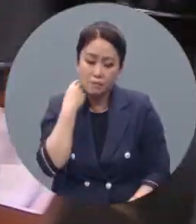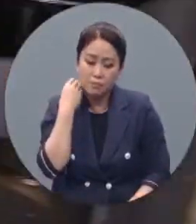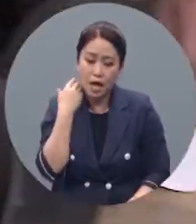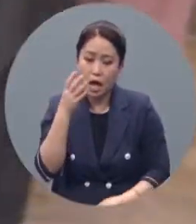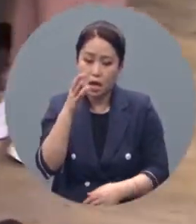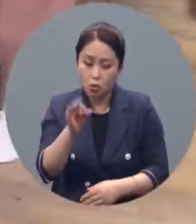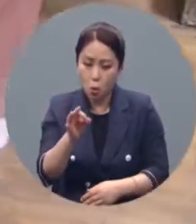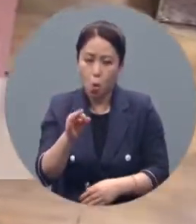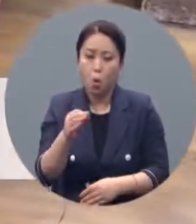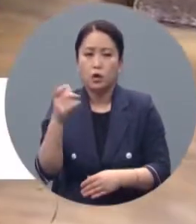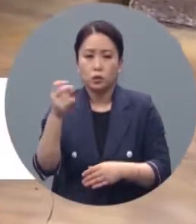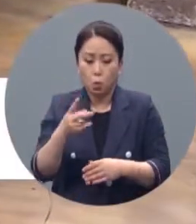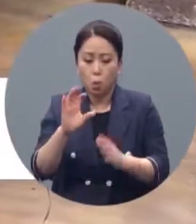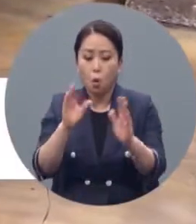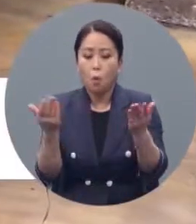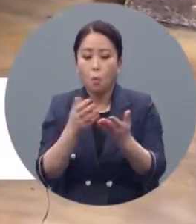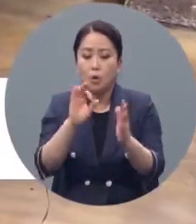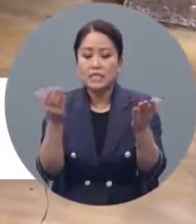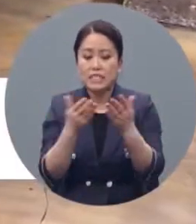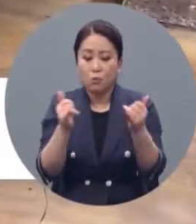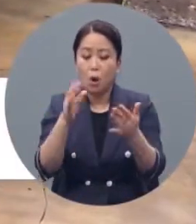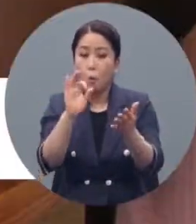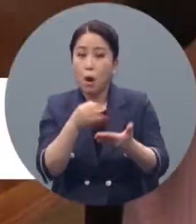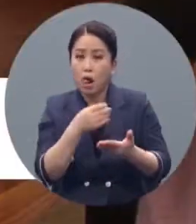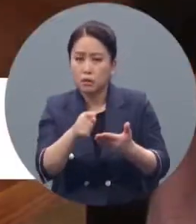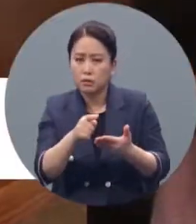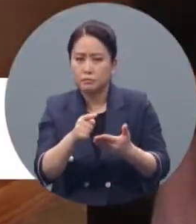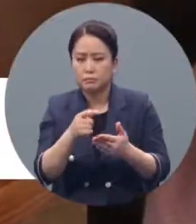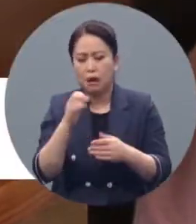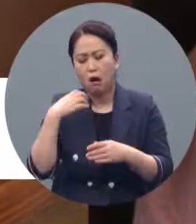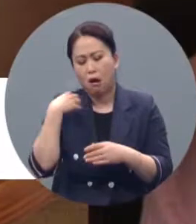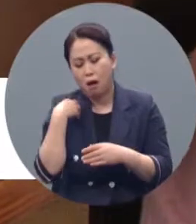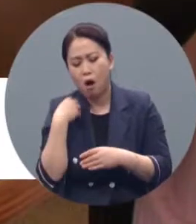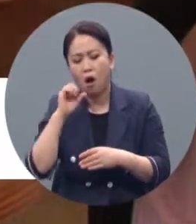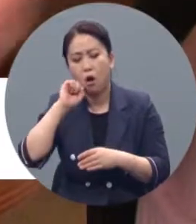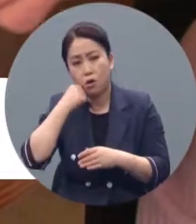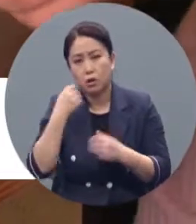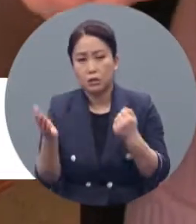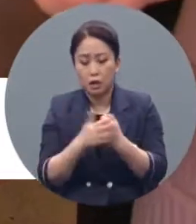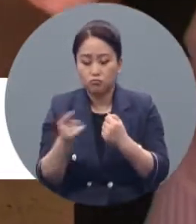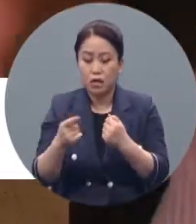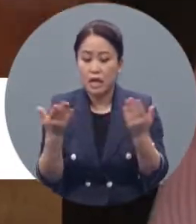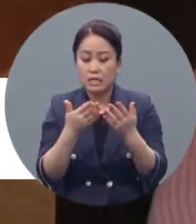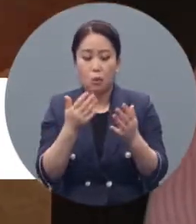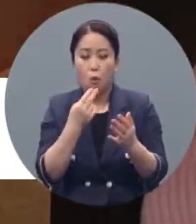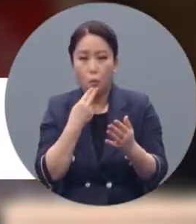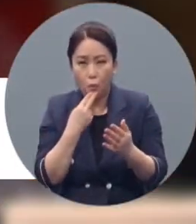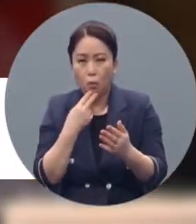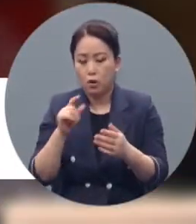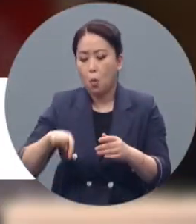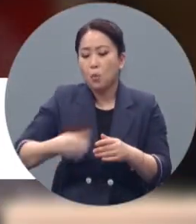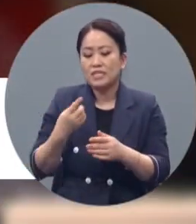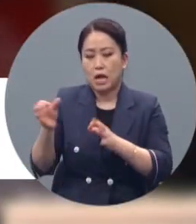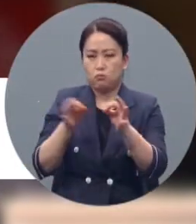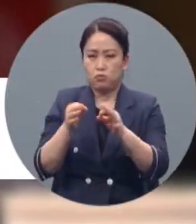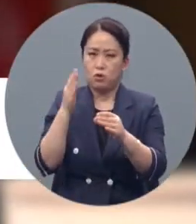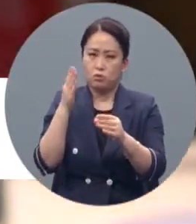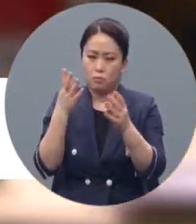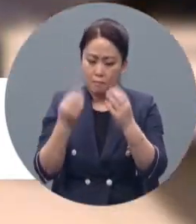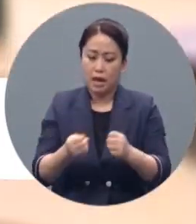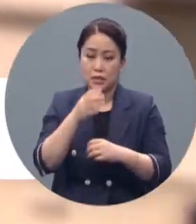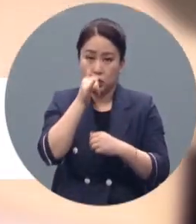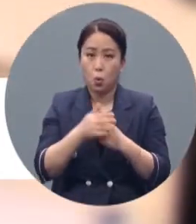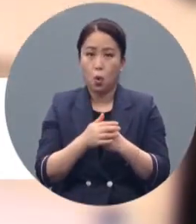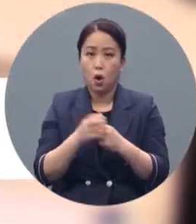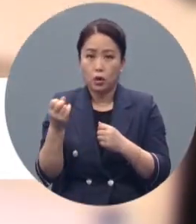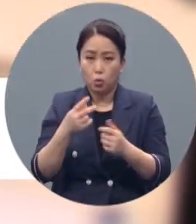인건비 감당도 힘들어 종업원 없이 운영하는 나홀로 매장도 늘었습니다. 지난달 직원을 둔 부산 지역 자영업자